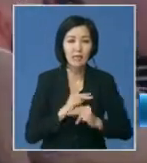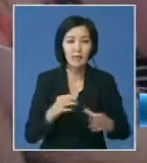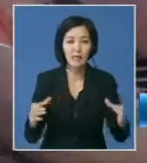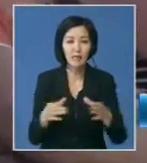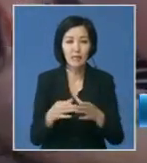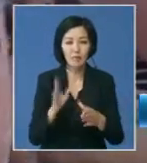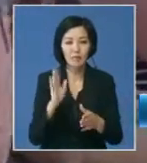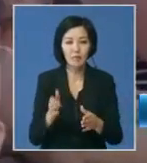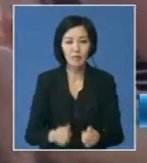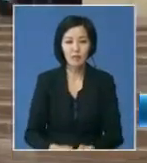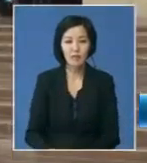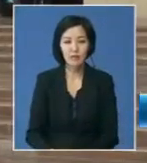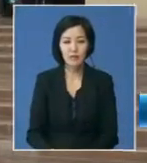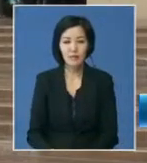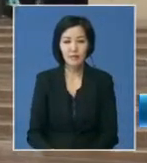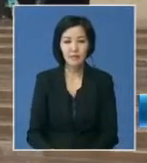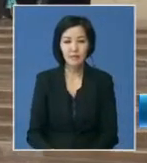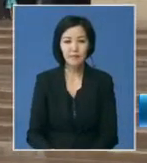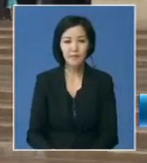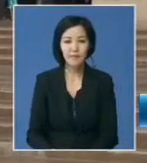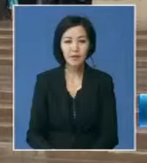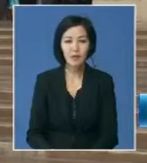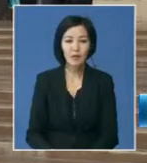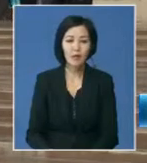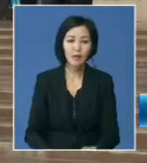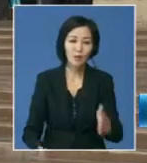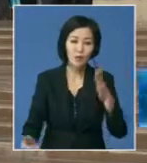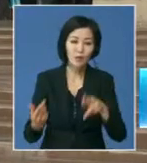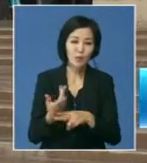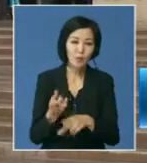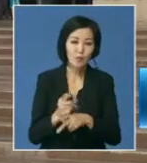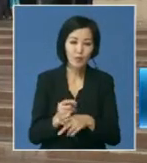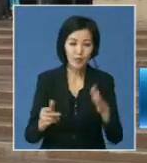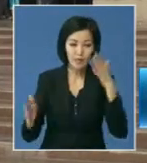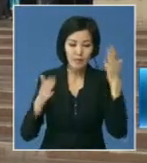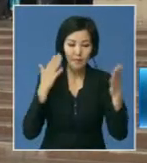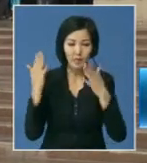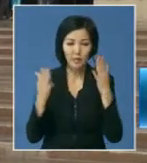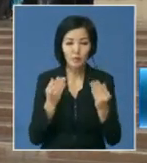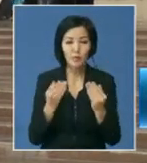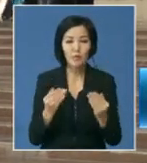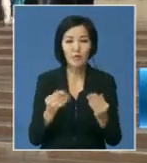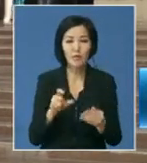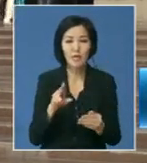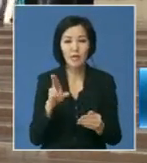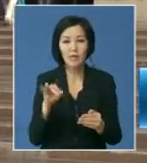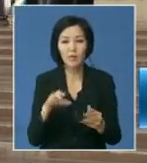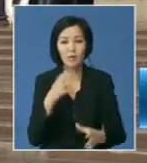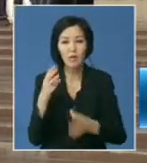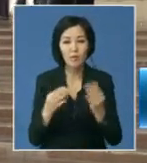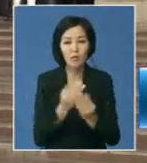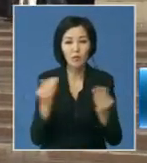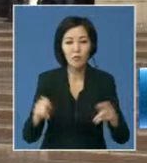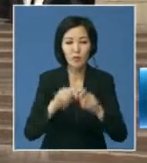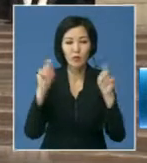еріктісі. Көңіл күйіміз өте тамаша, себебі біз Жетісу жастары болып, бүгінгі экспоның ашылуына өзіміздің титтей де